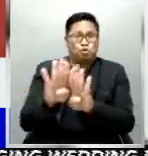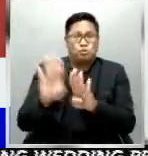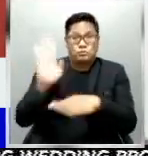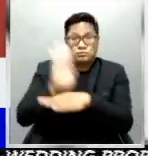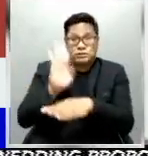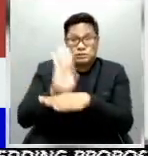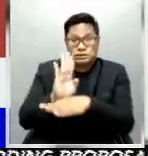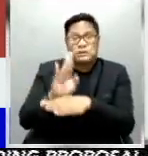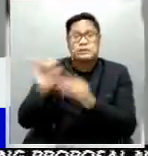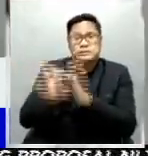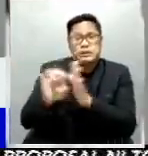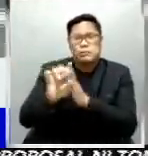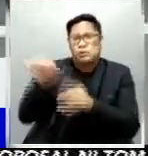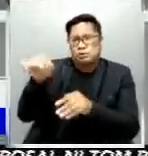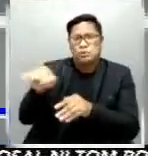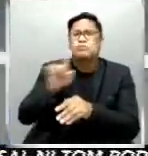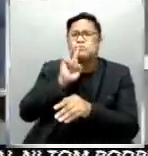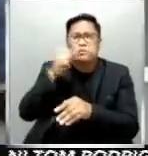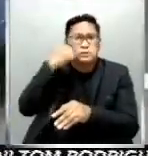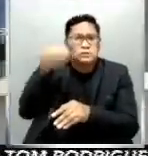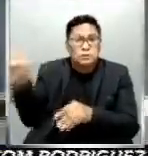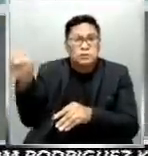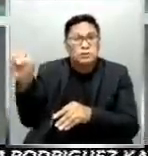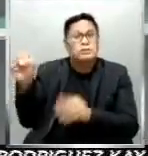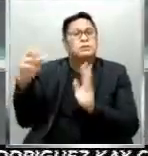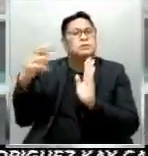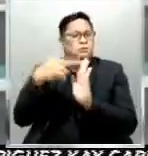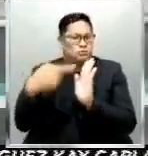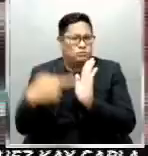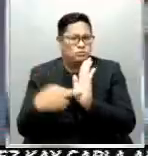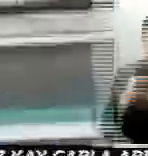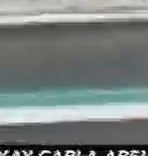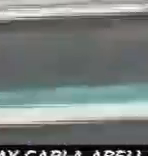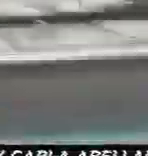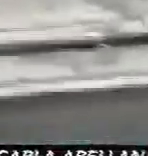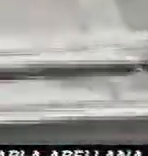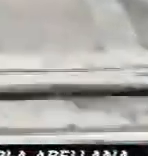napatunayan na sila'y lumabag. Sa Nima Refran, Katutok, 24 Oras.